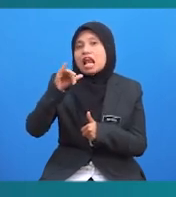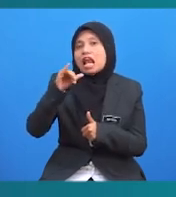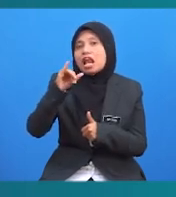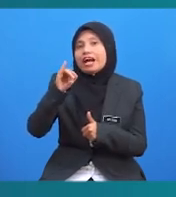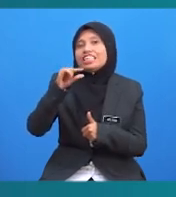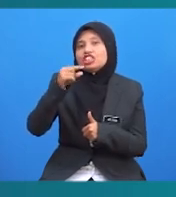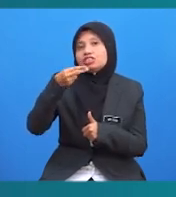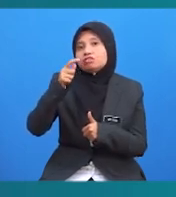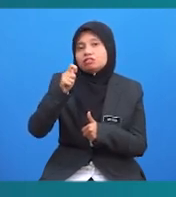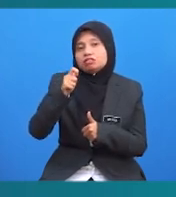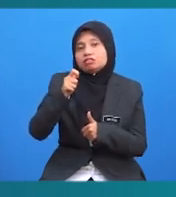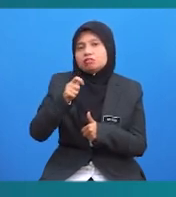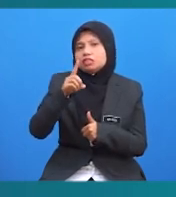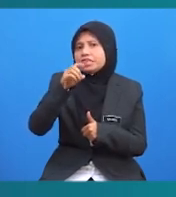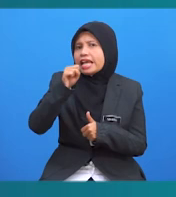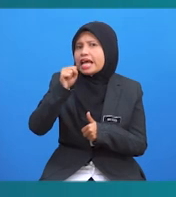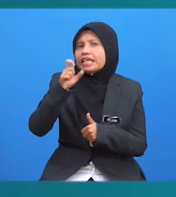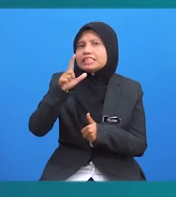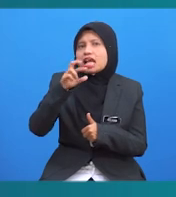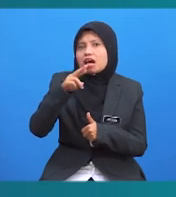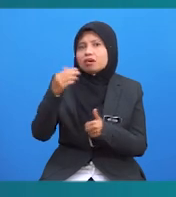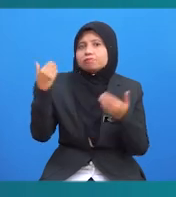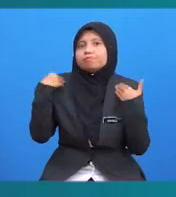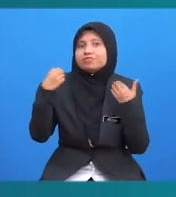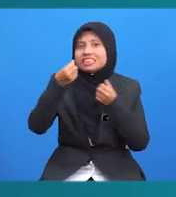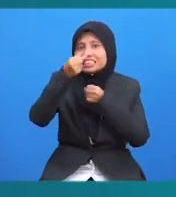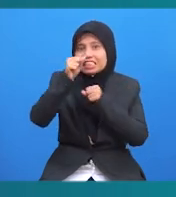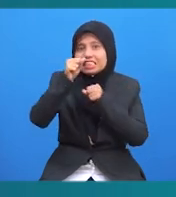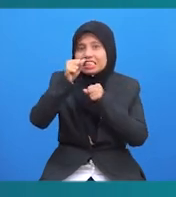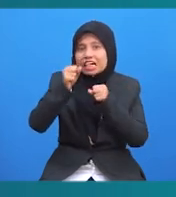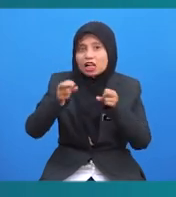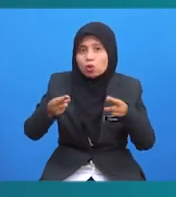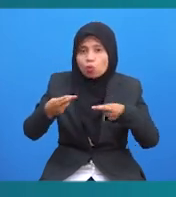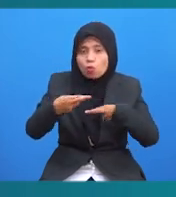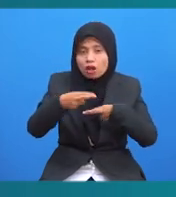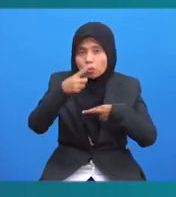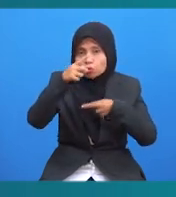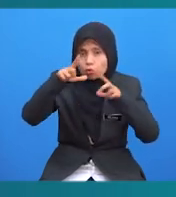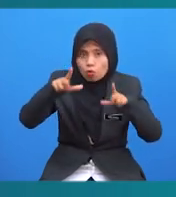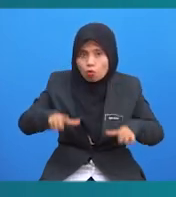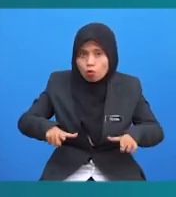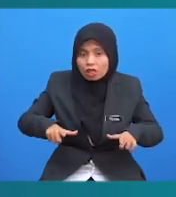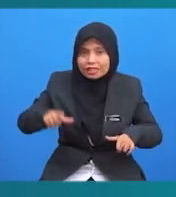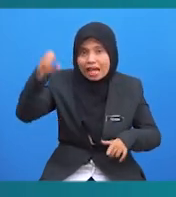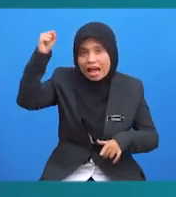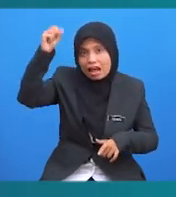Setiap kamera DSLR akan menyediakan ruangan khas untuk meletakkan speedlight